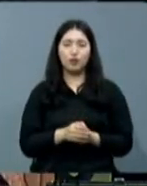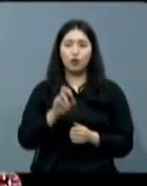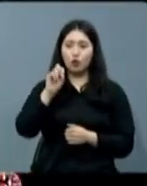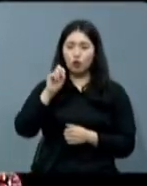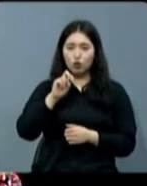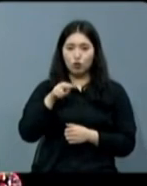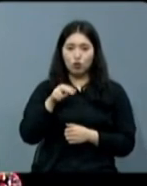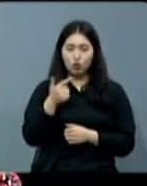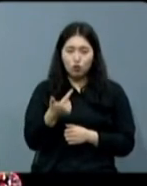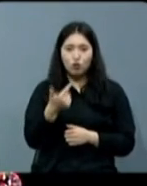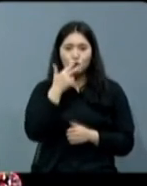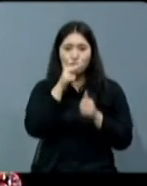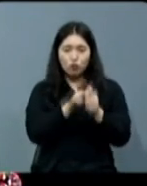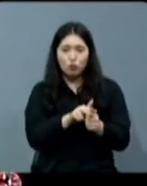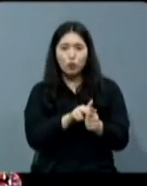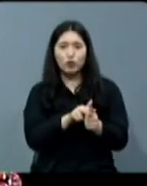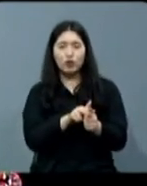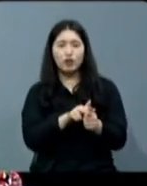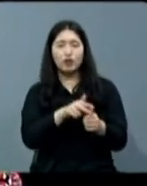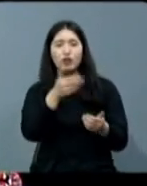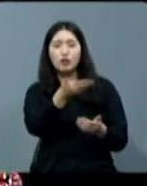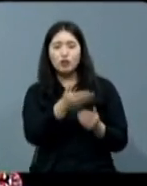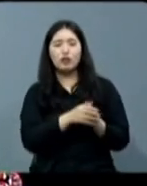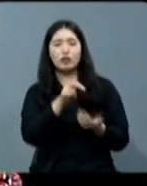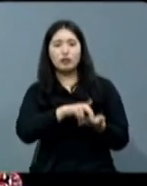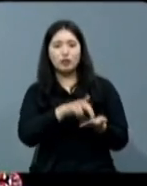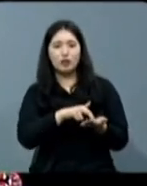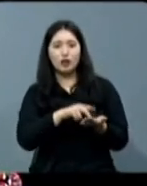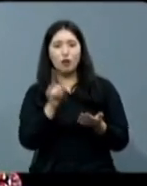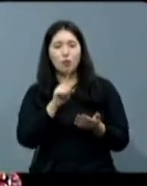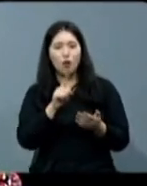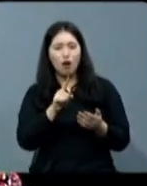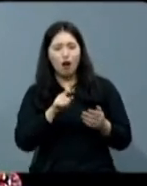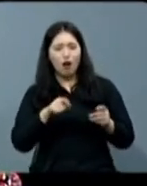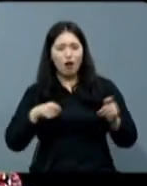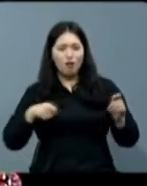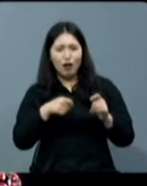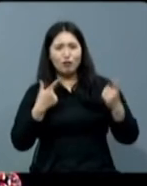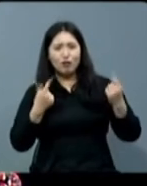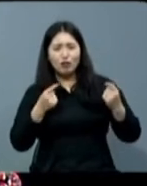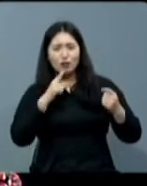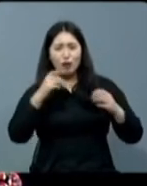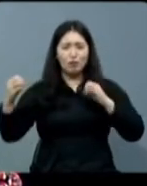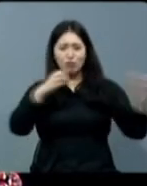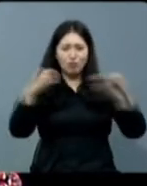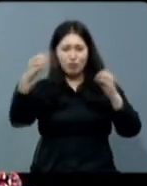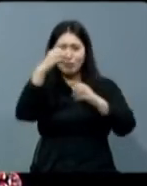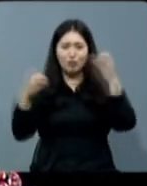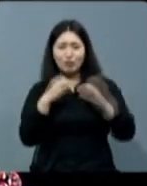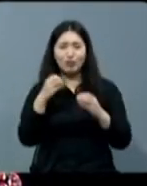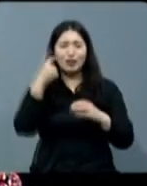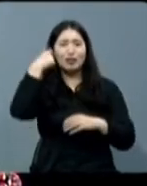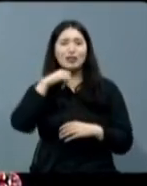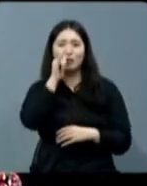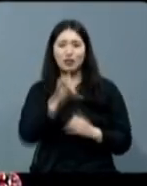일에 질의응답하는 거 보니까 마치 당구에 쓰리 쿠션 치는 것 같더라고. 아까 보니까. 그래서 그게 왜